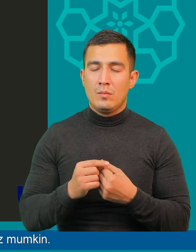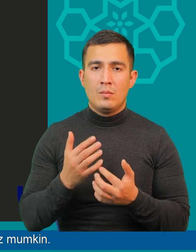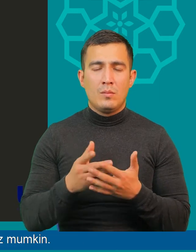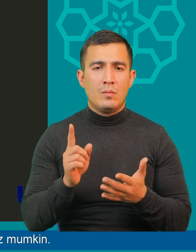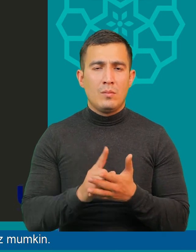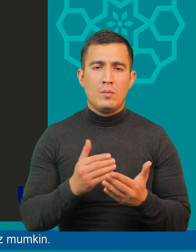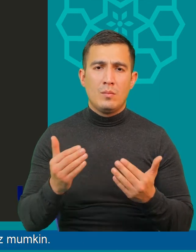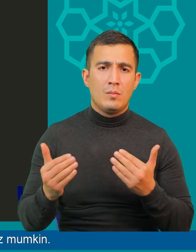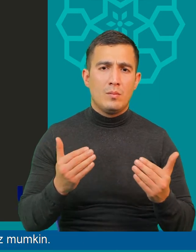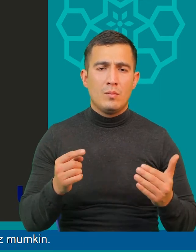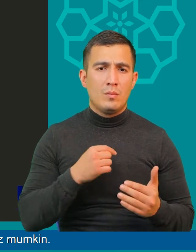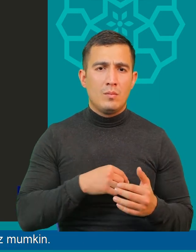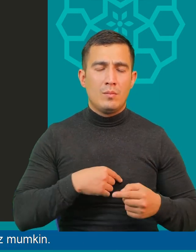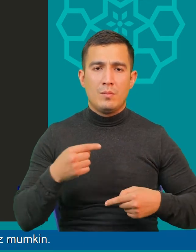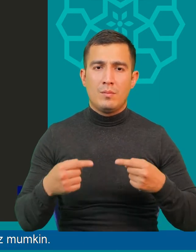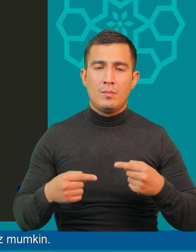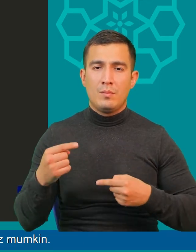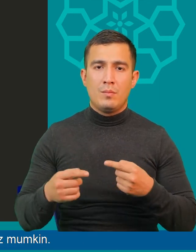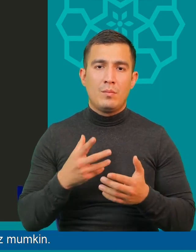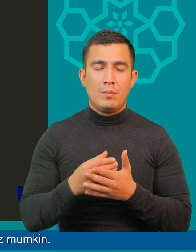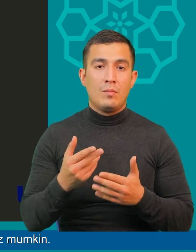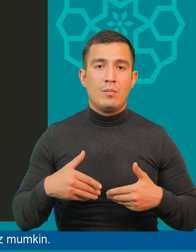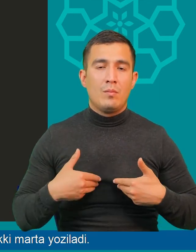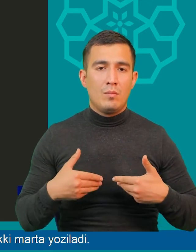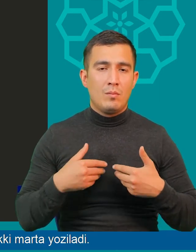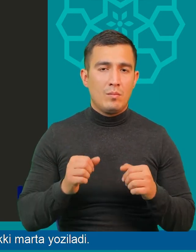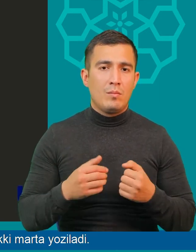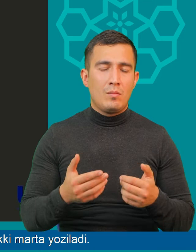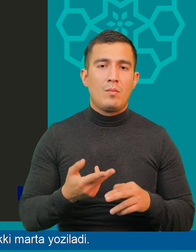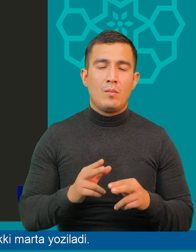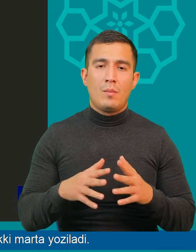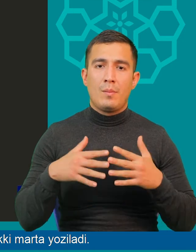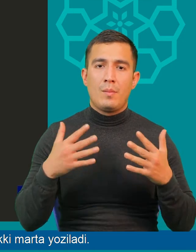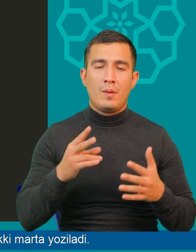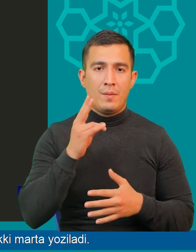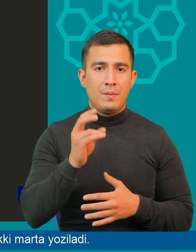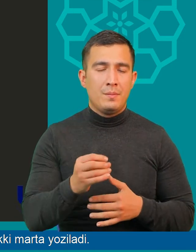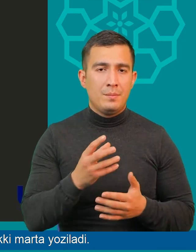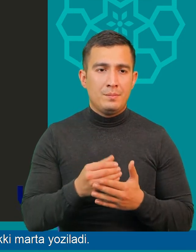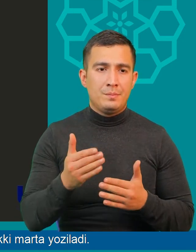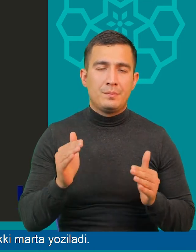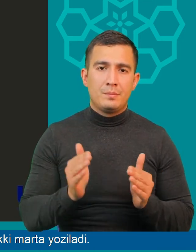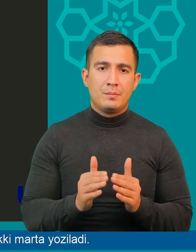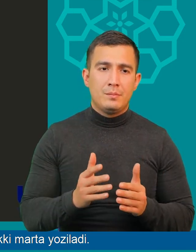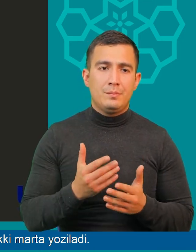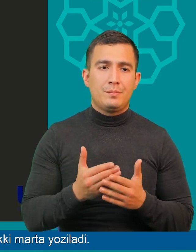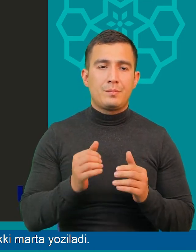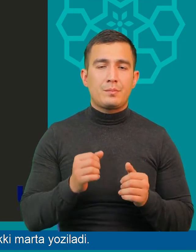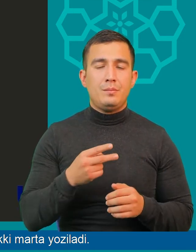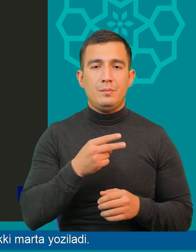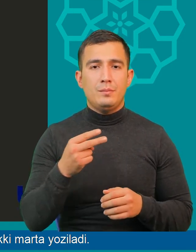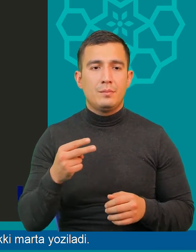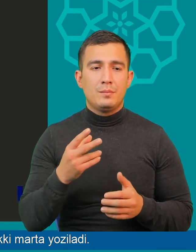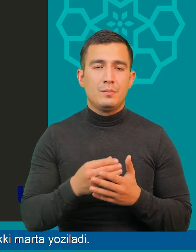tekshirish uchun quyidagi taqqoslash amallaridan foydalanishimiz mumkin. Katta belgisi kichik, tenglikni tekshirish